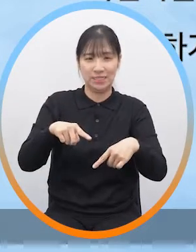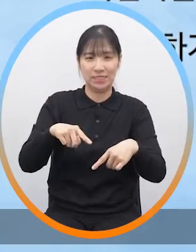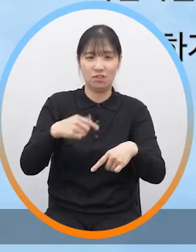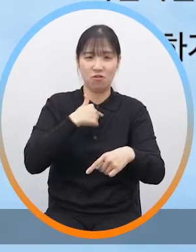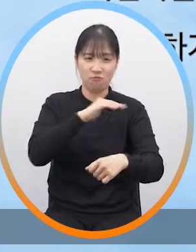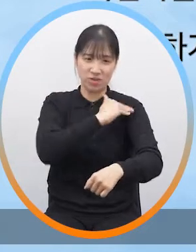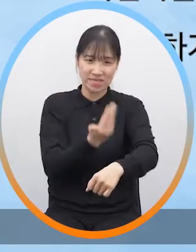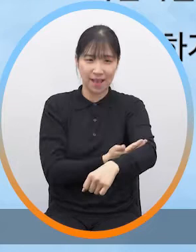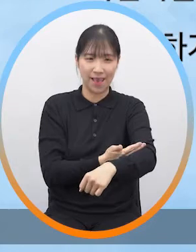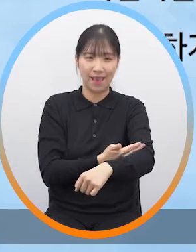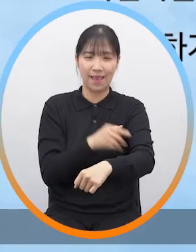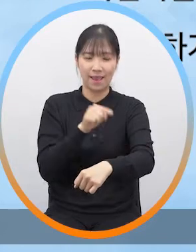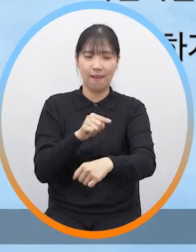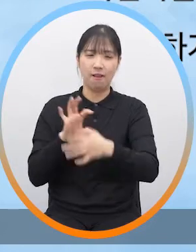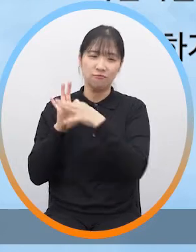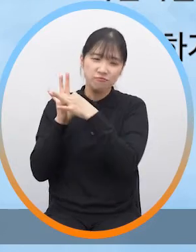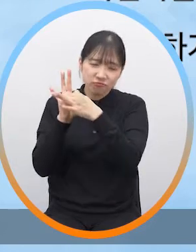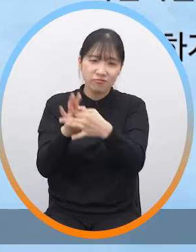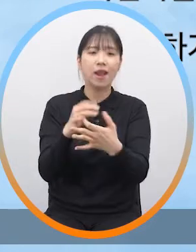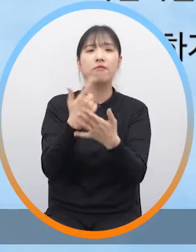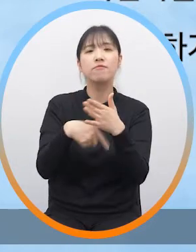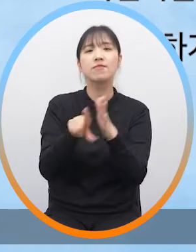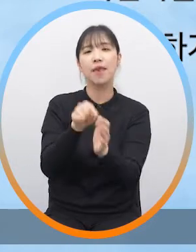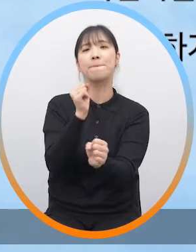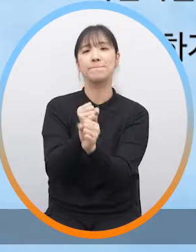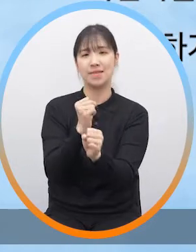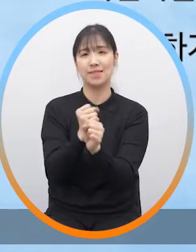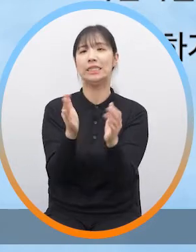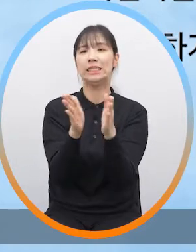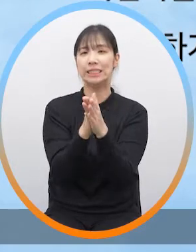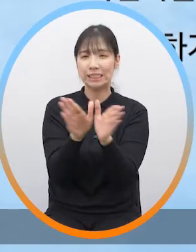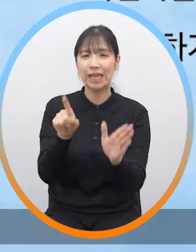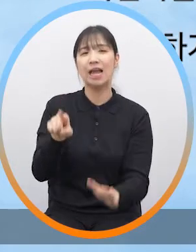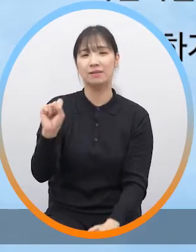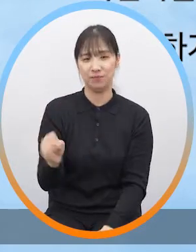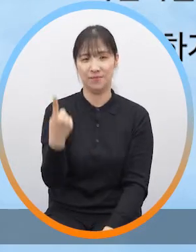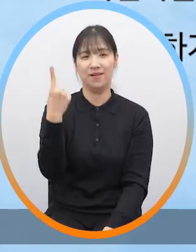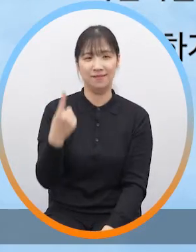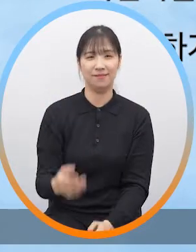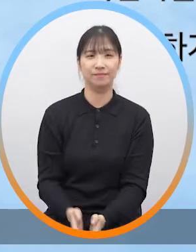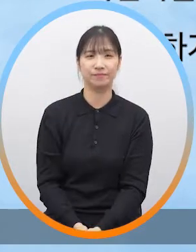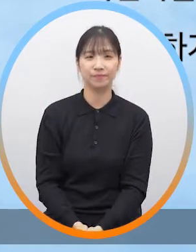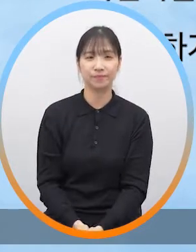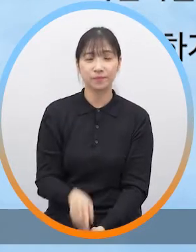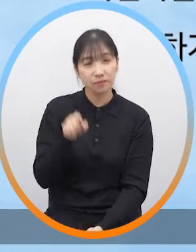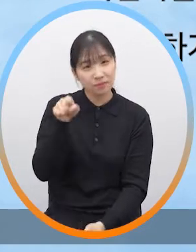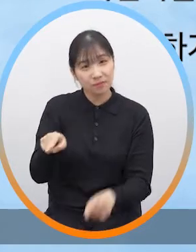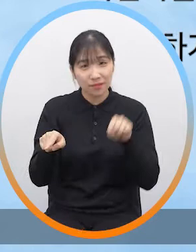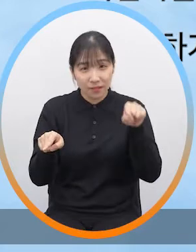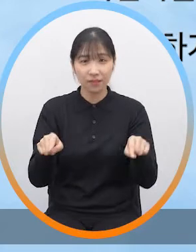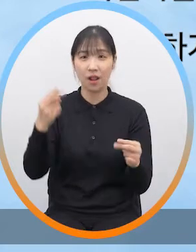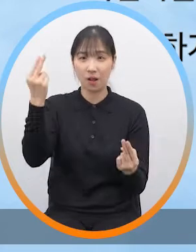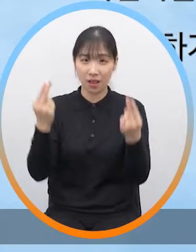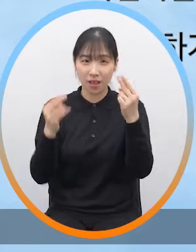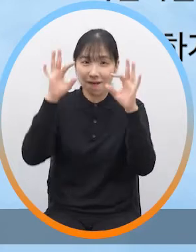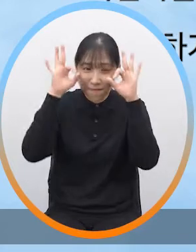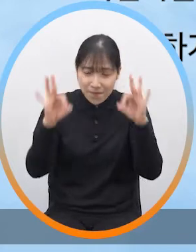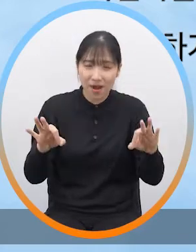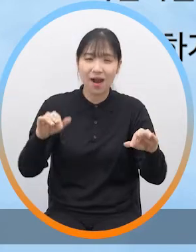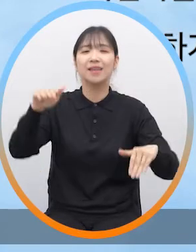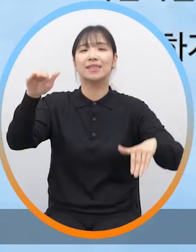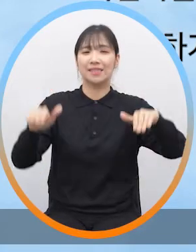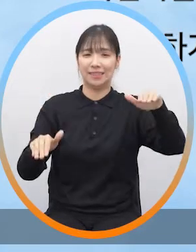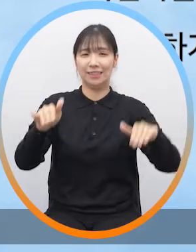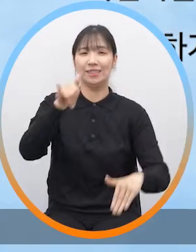위상을 유지하기 위해서 만들기 시작한 데서 유래되었습니다. 그런 측면에서 향교와